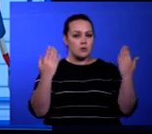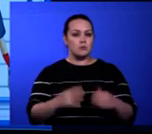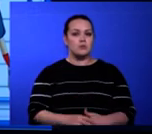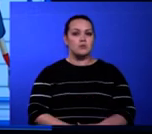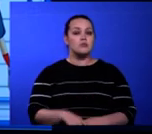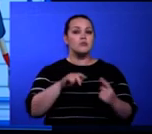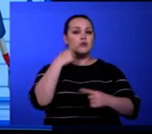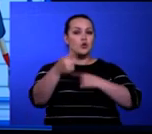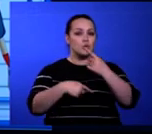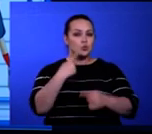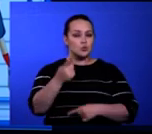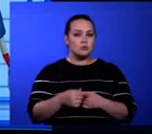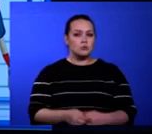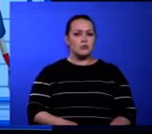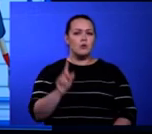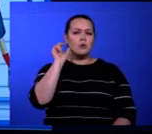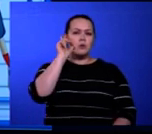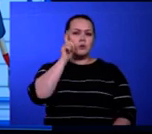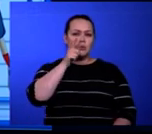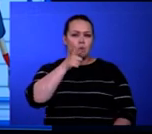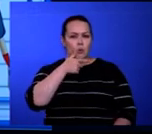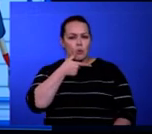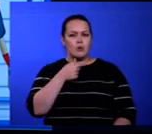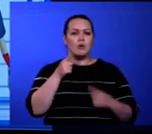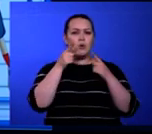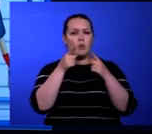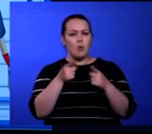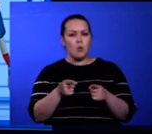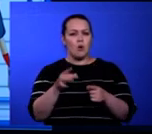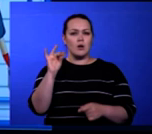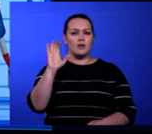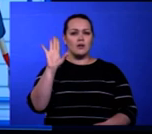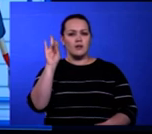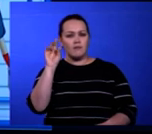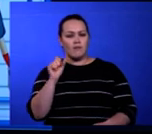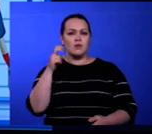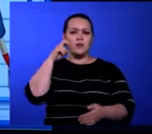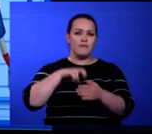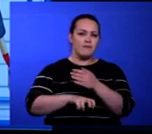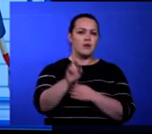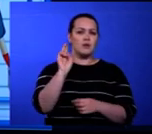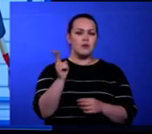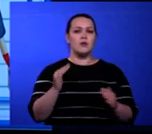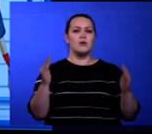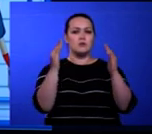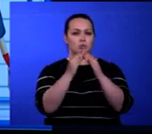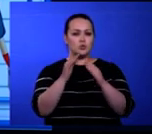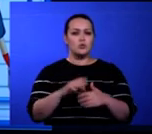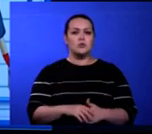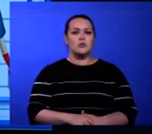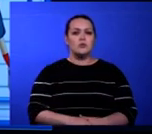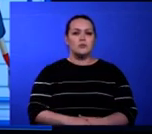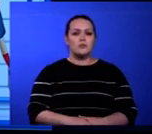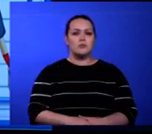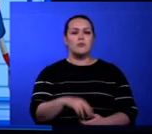Следующее. Долго ли, коротко ли ехал Иван-царевич и выехал к избушке? Уже вы